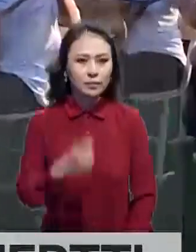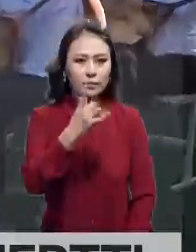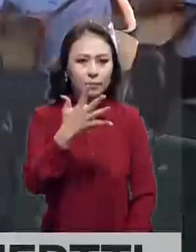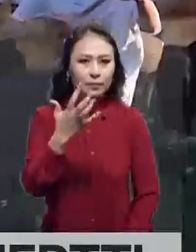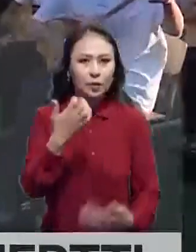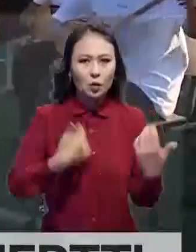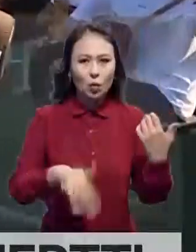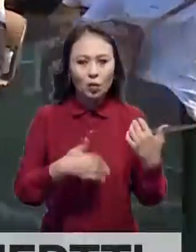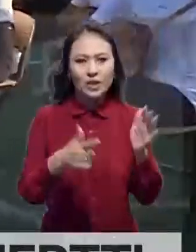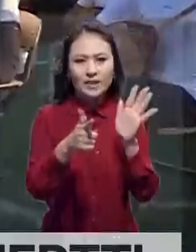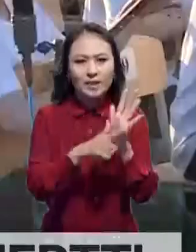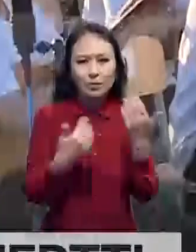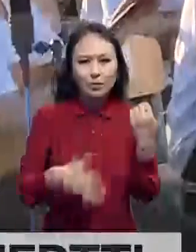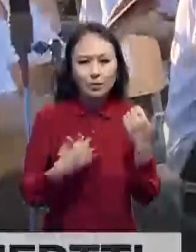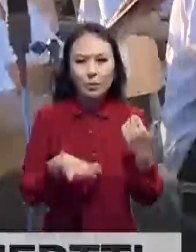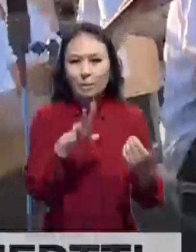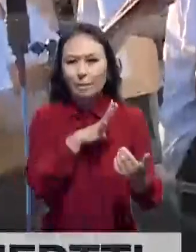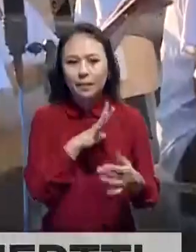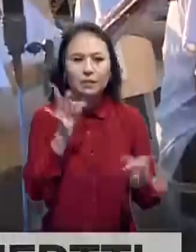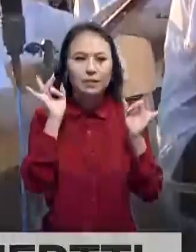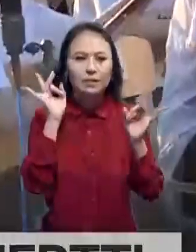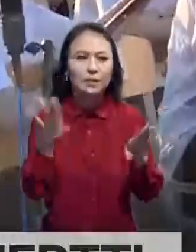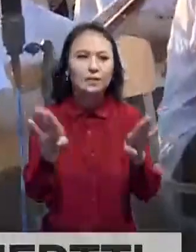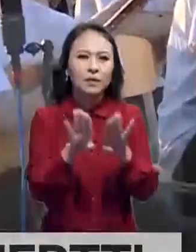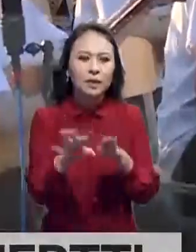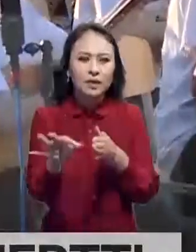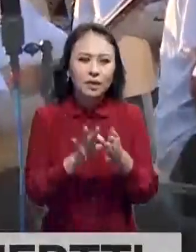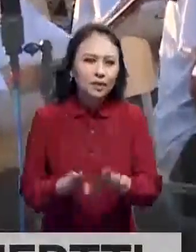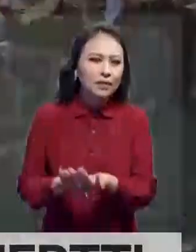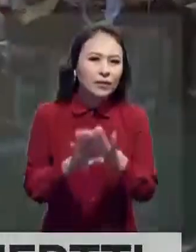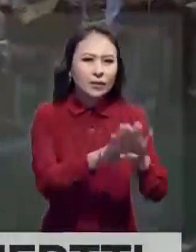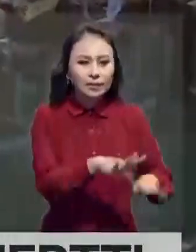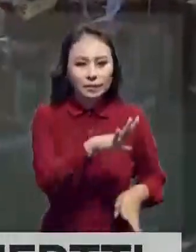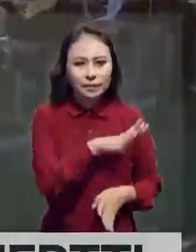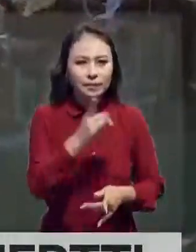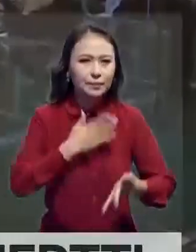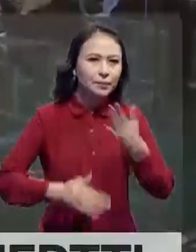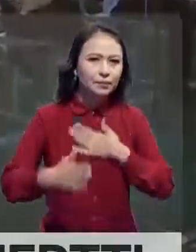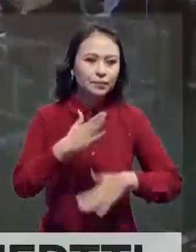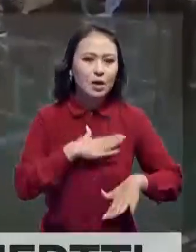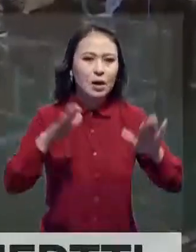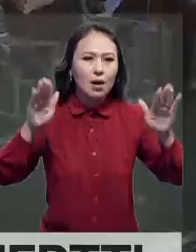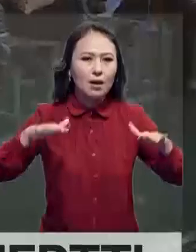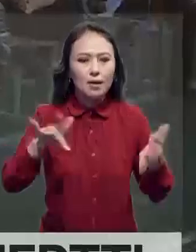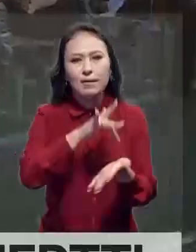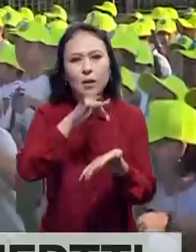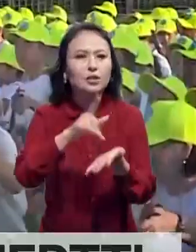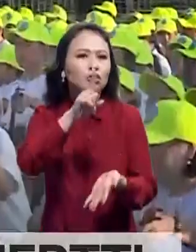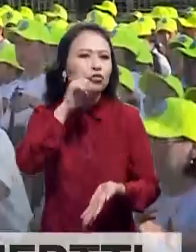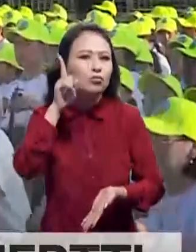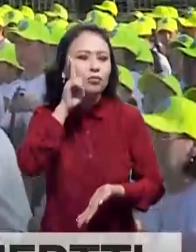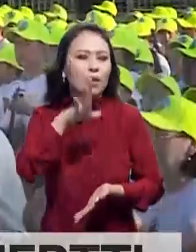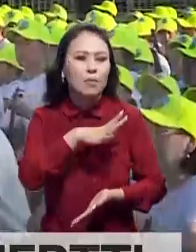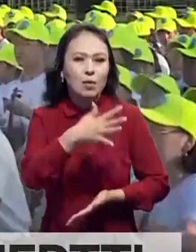1500 домбырашы 7 күй тартып шықты. Күмбірлеген домбыра үні кеңістікті кернеп кетті. Бір қуантарлығы арқалықта жастардың ұлттық өнерге